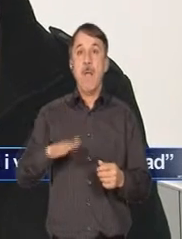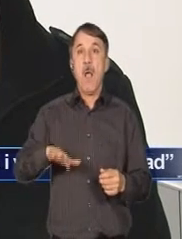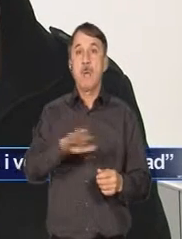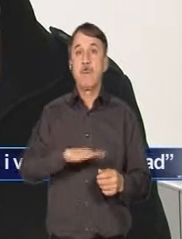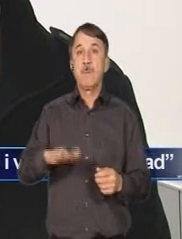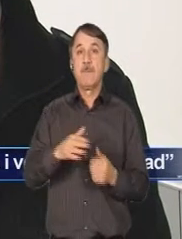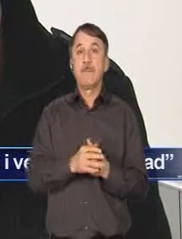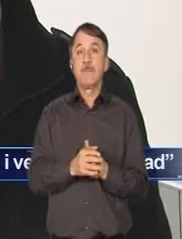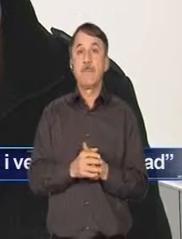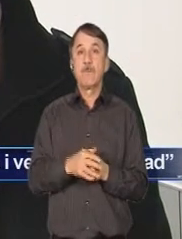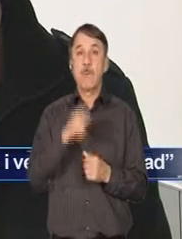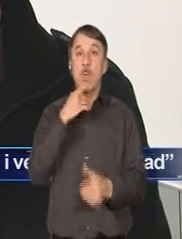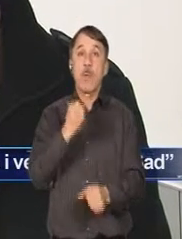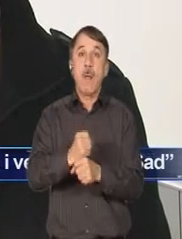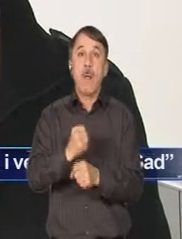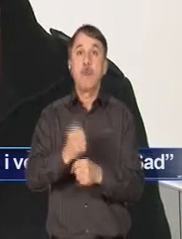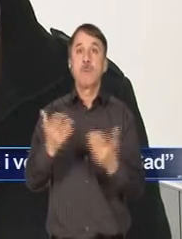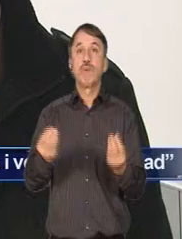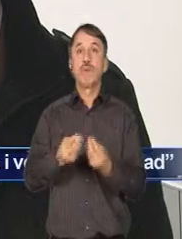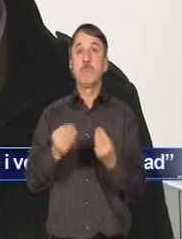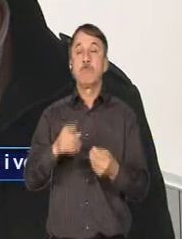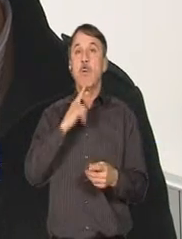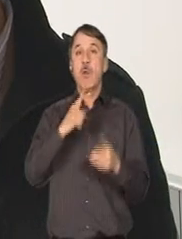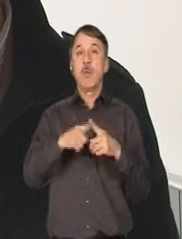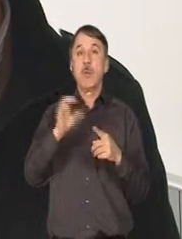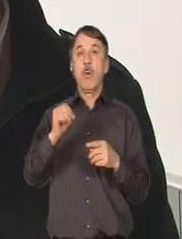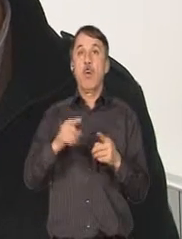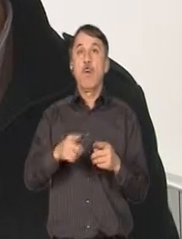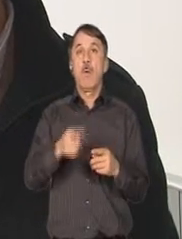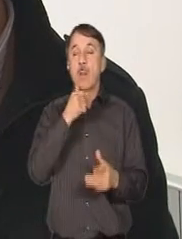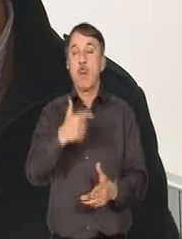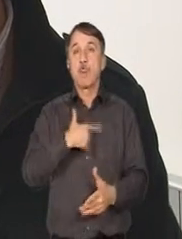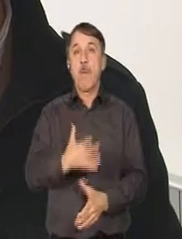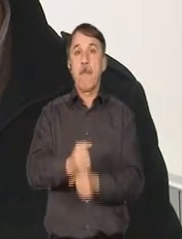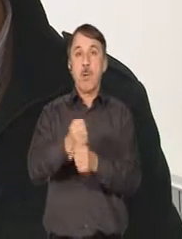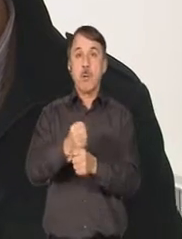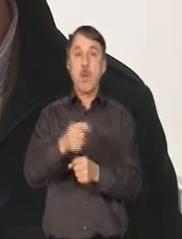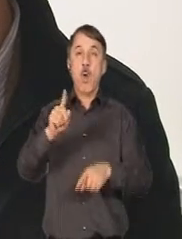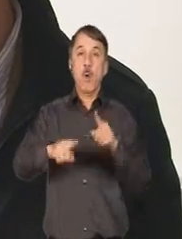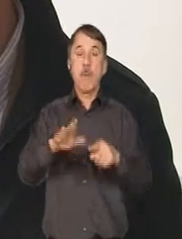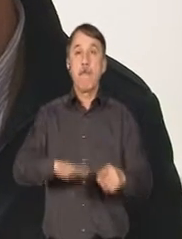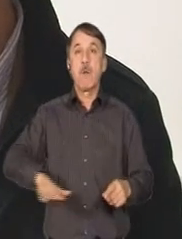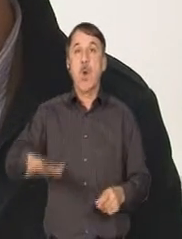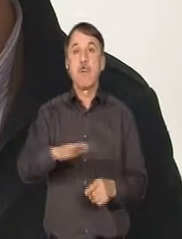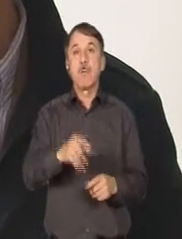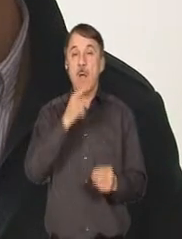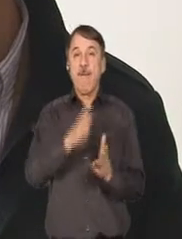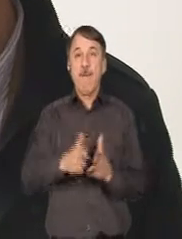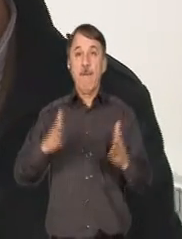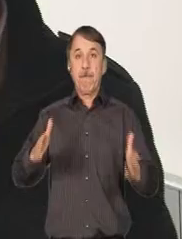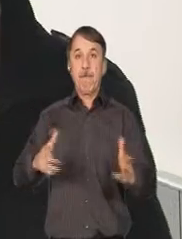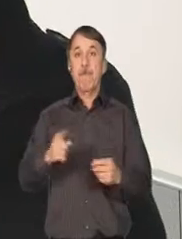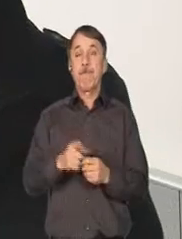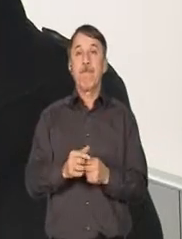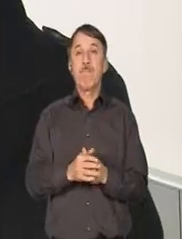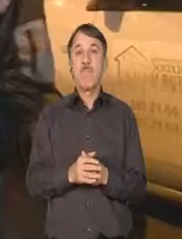molim vas, znači, minimum odgovornog je vlasništva da vi svog psa morate držati u ograđenom prostoru vašeg dvorišta, vašeg